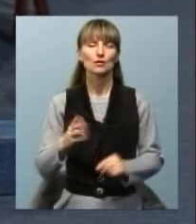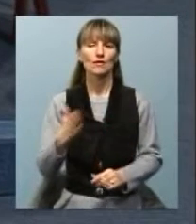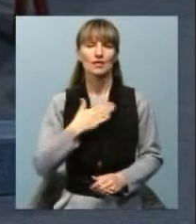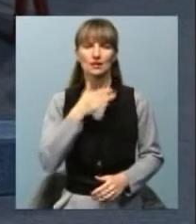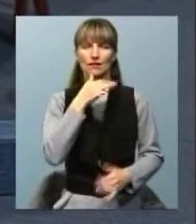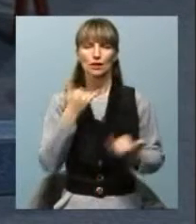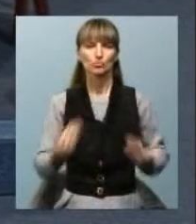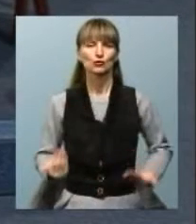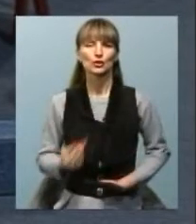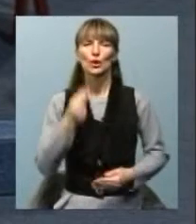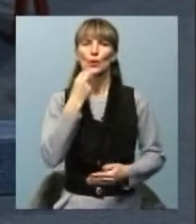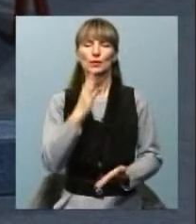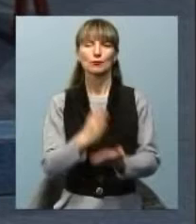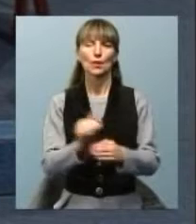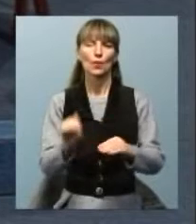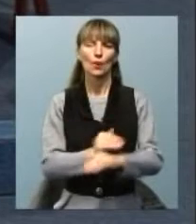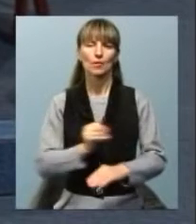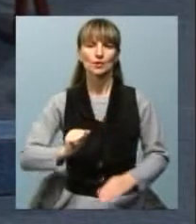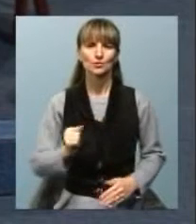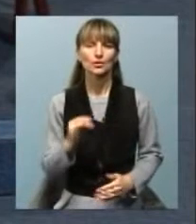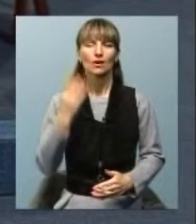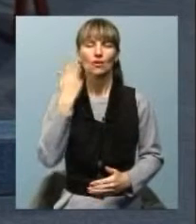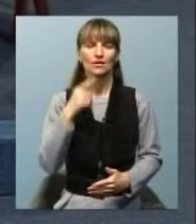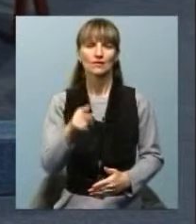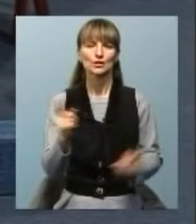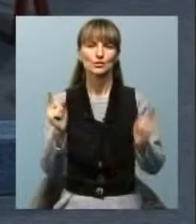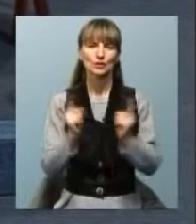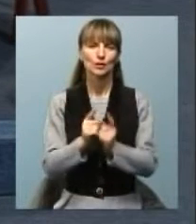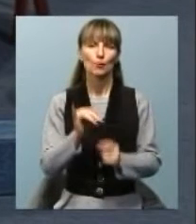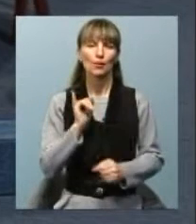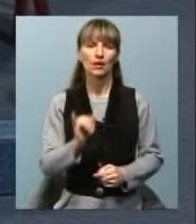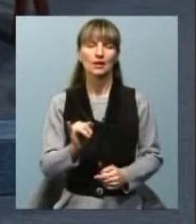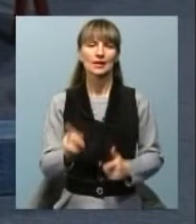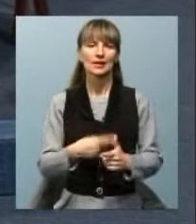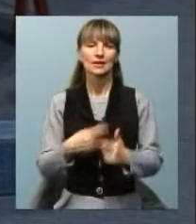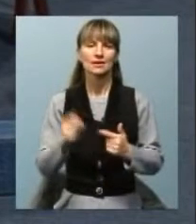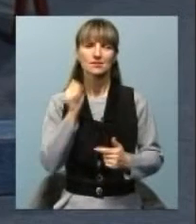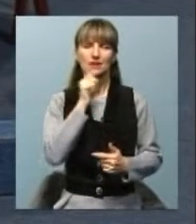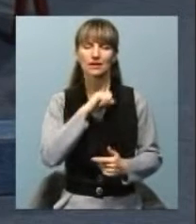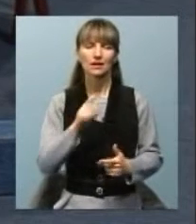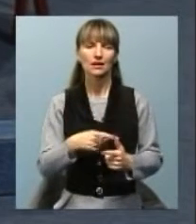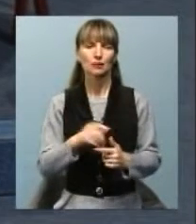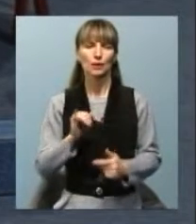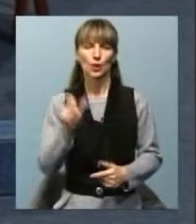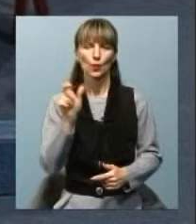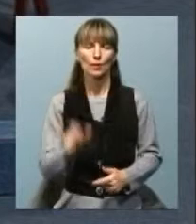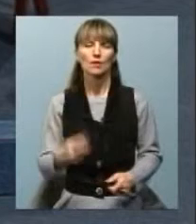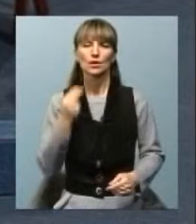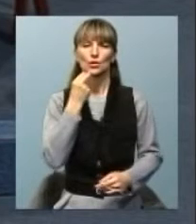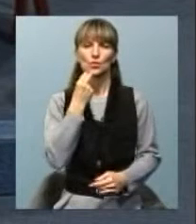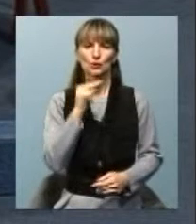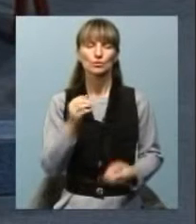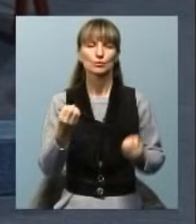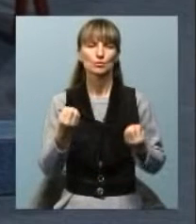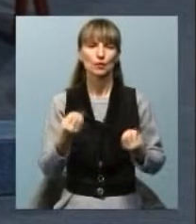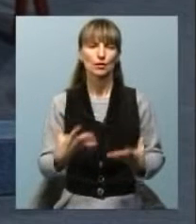нашому сучасному житті краще мати добрих друзів. Та коли ви зустрінете якихось поганих або злих чи негативних людей, краще напросто